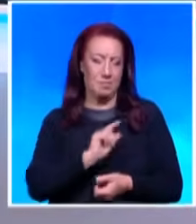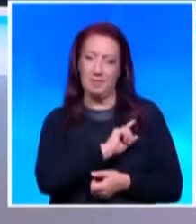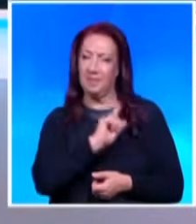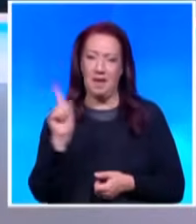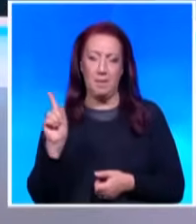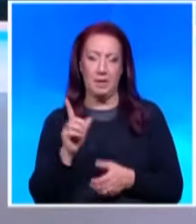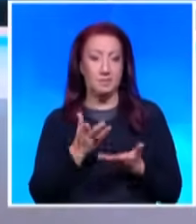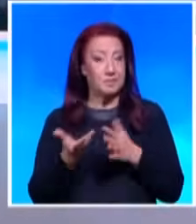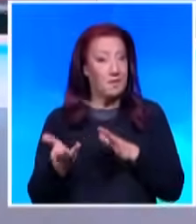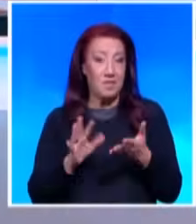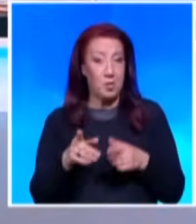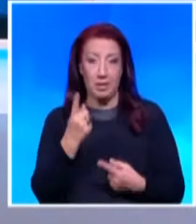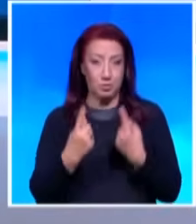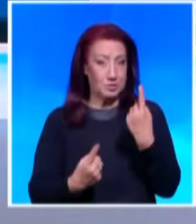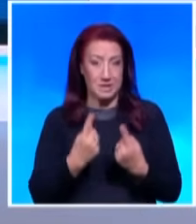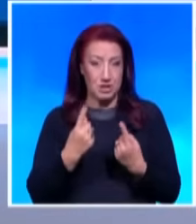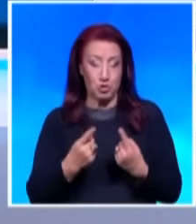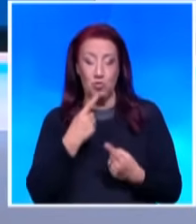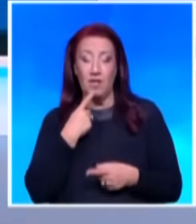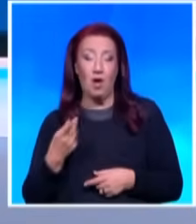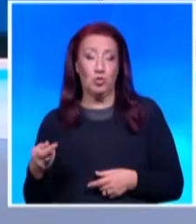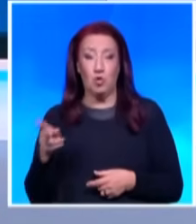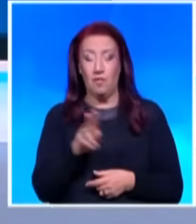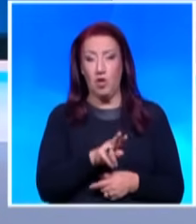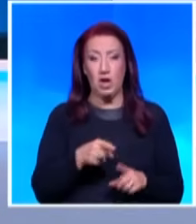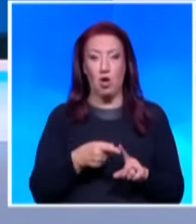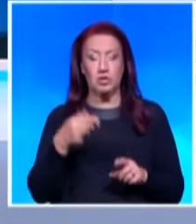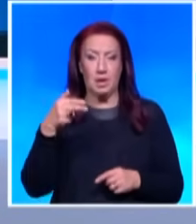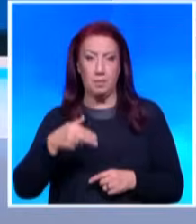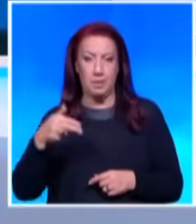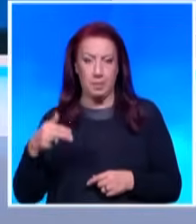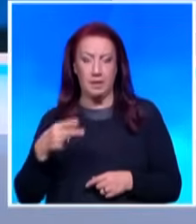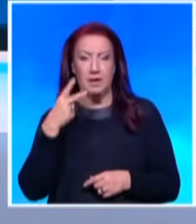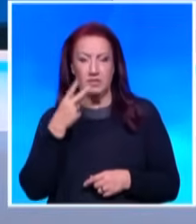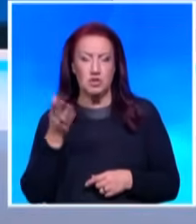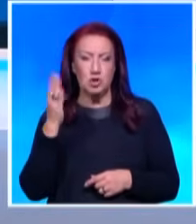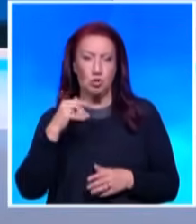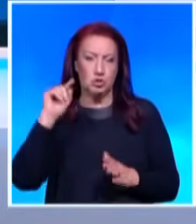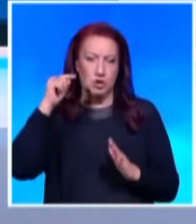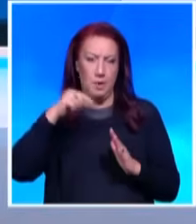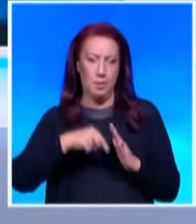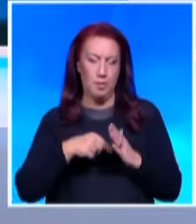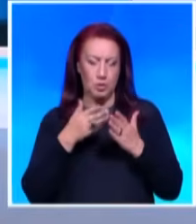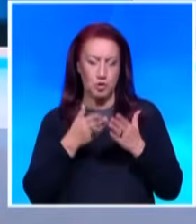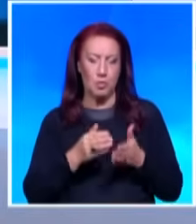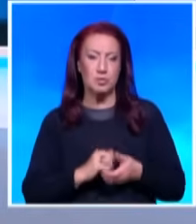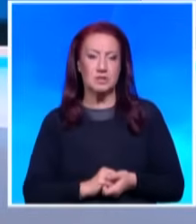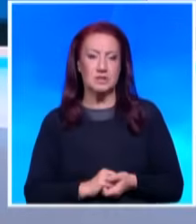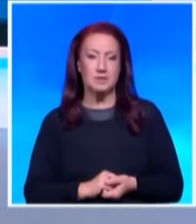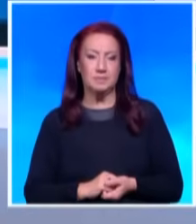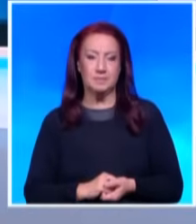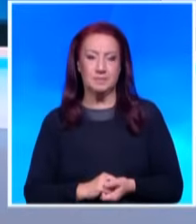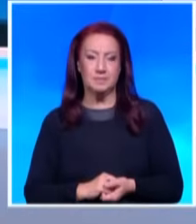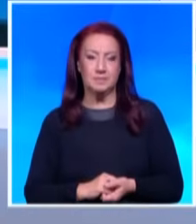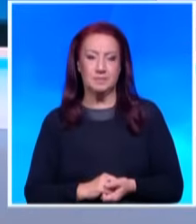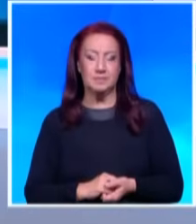Вероятно се шегува, отговориха от Продължаваме промяната, Демократична България. Подробностите за напрежението във властта сега от Десислава Ризова. Деси,